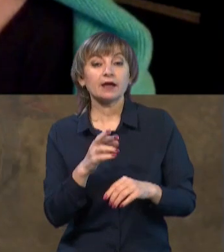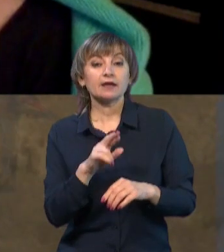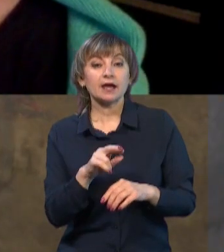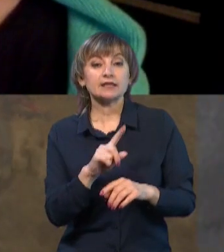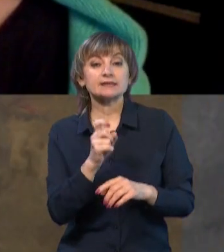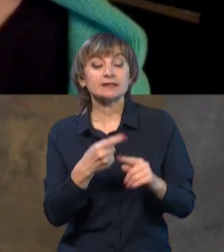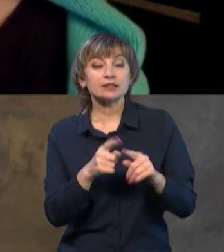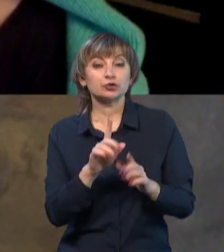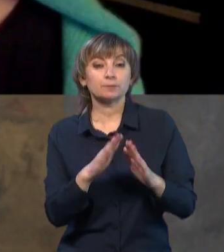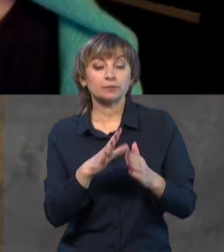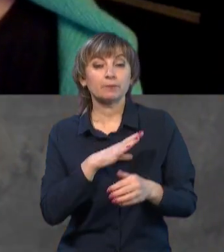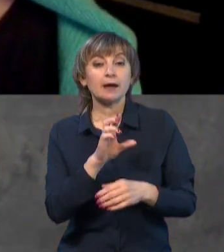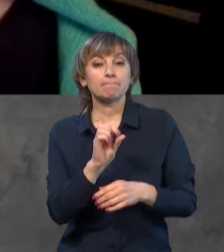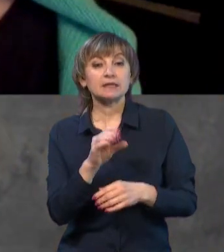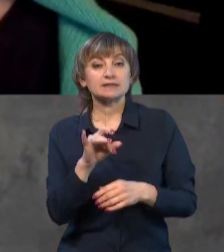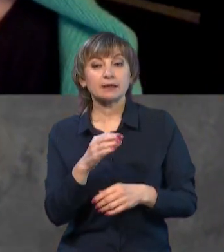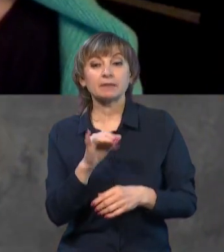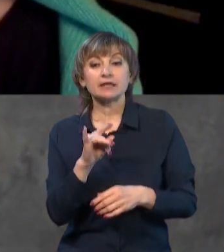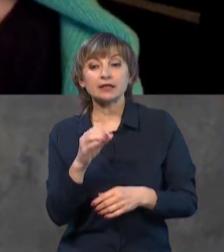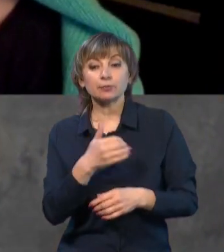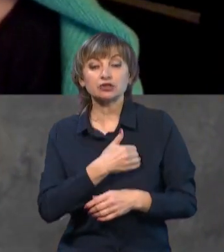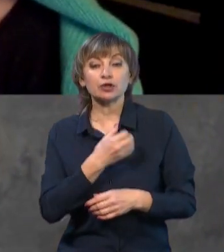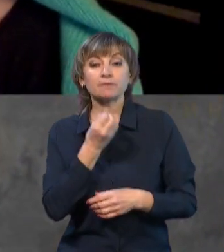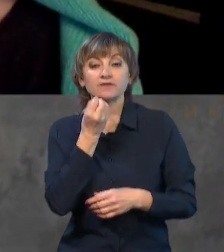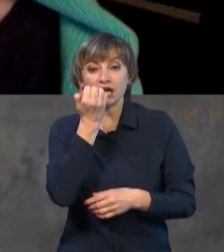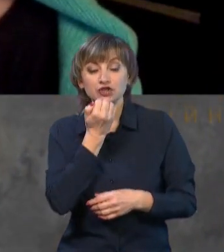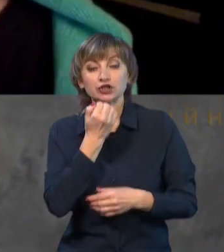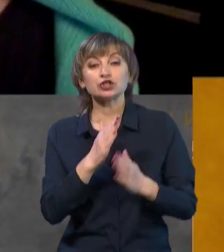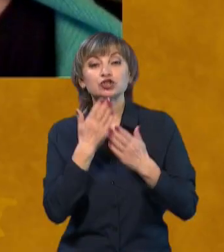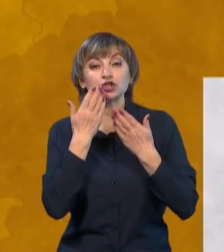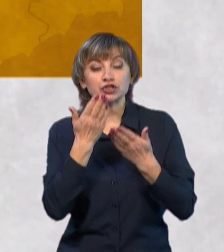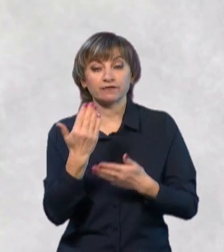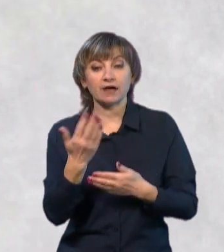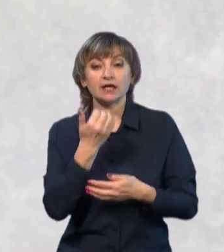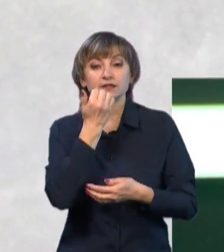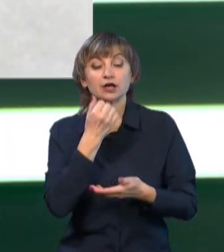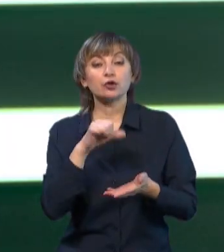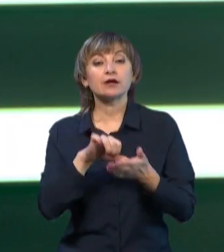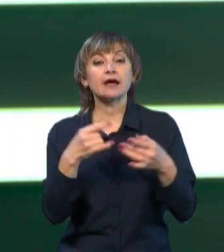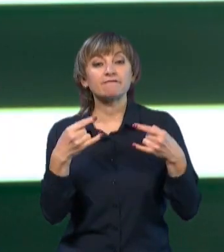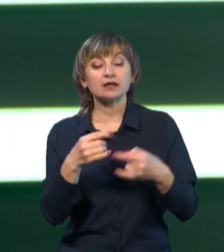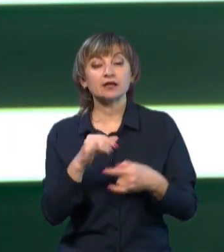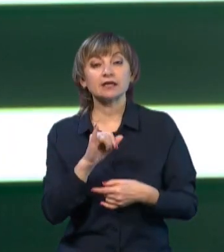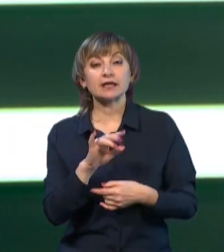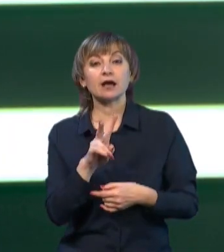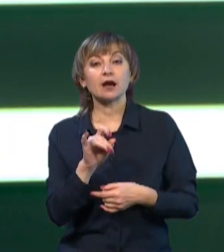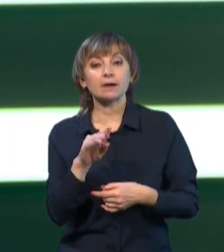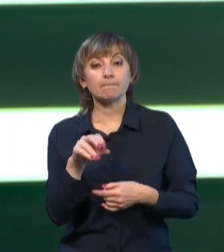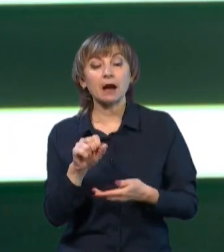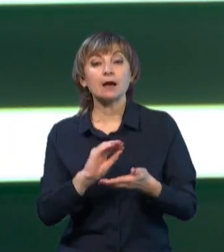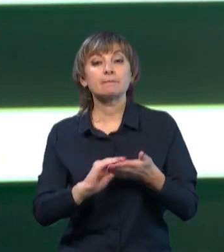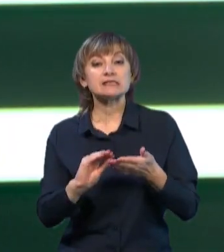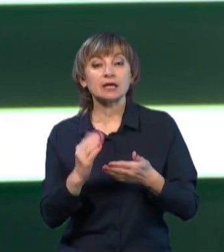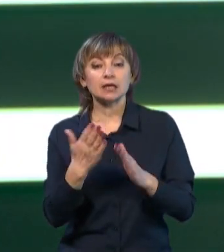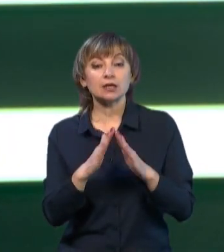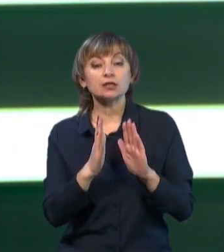були бестселером. Пані Ірино, бажаємо вдячних читачів вам. Дякую за те, що долучились до нашого ефіру. Це була Ірина Карпа, письменниця. Її